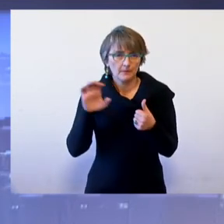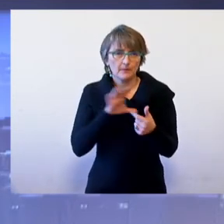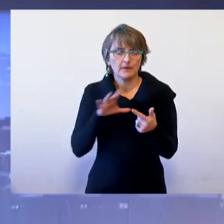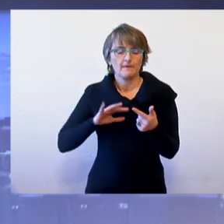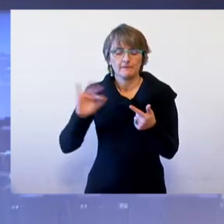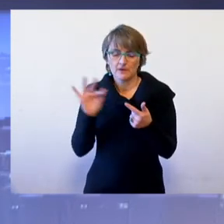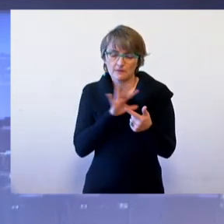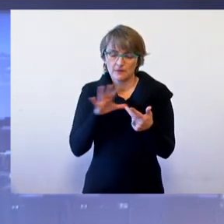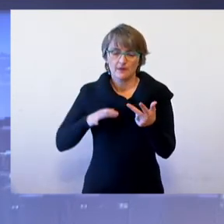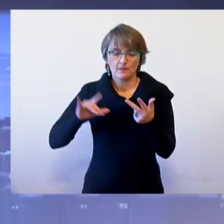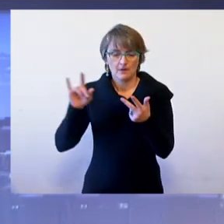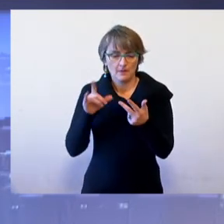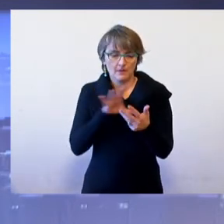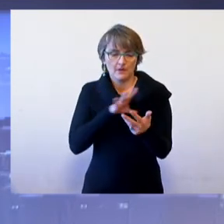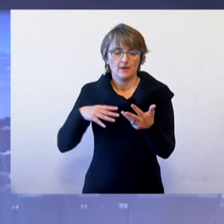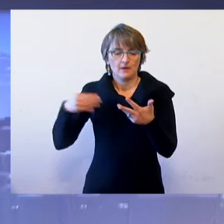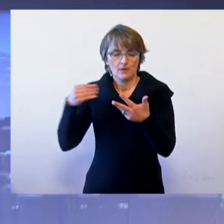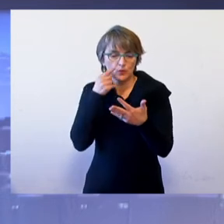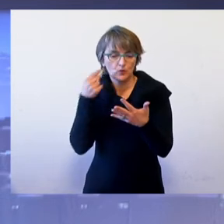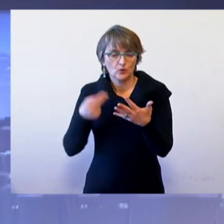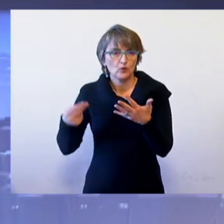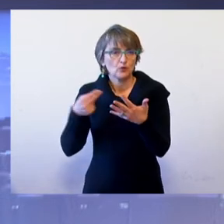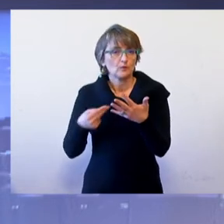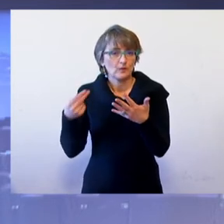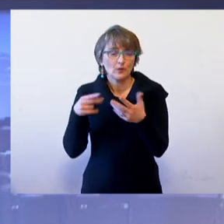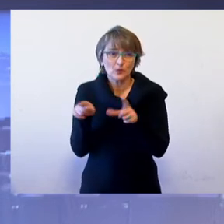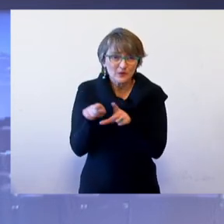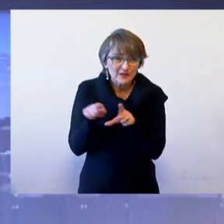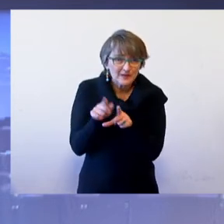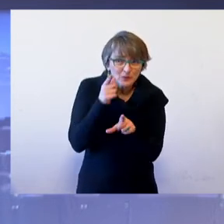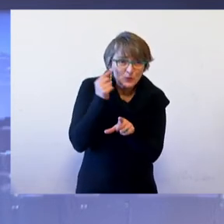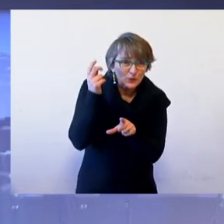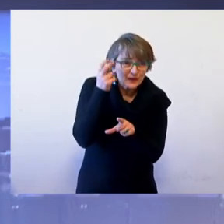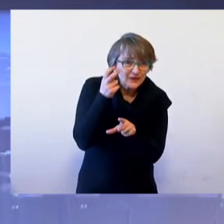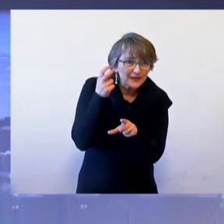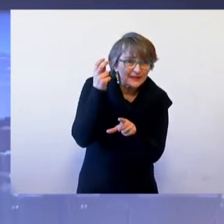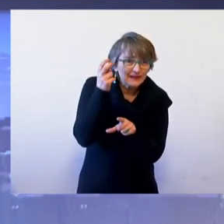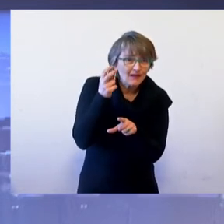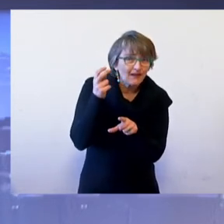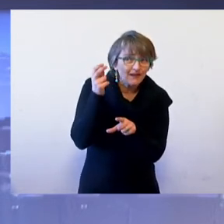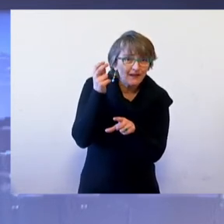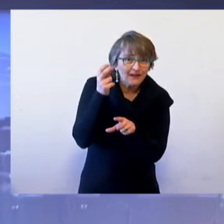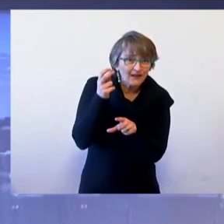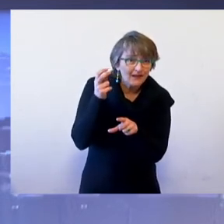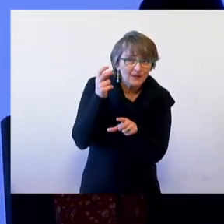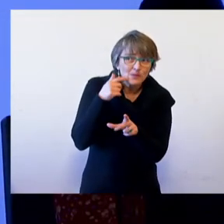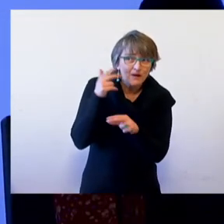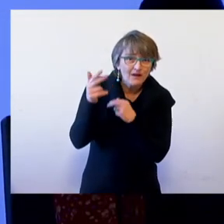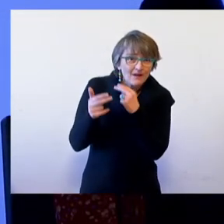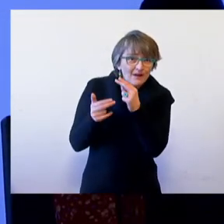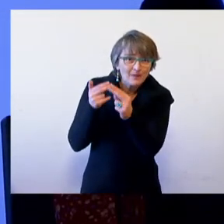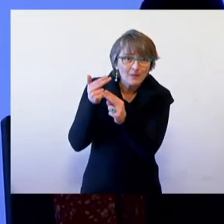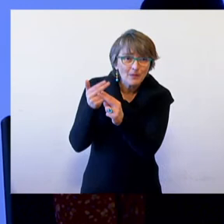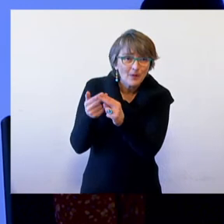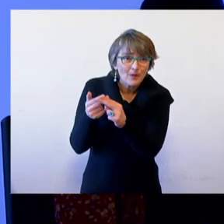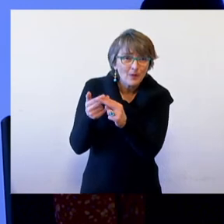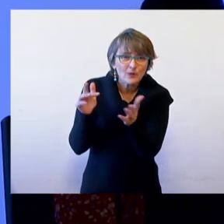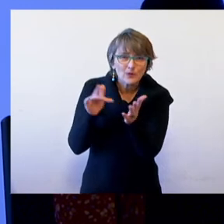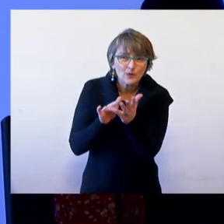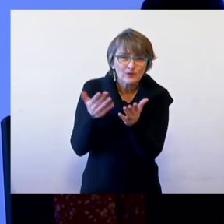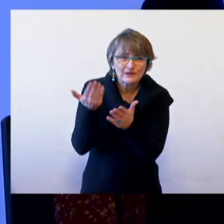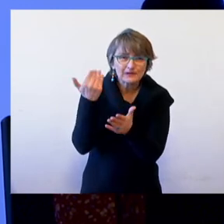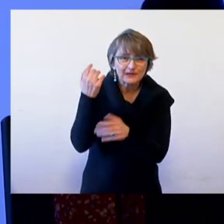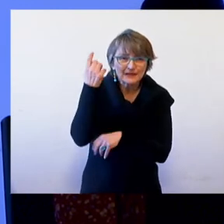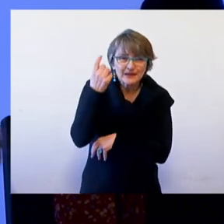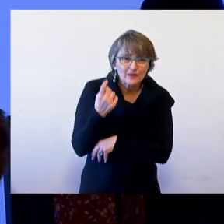Madame Hart, Madame Marsa, Monsieur Nosbé. Et je me permets, Monsieur Lévita, de vous répondre suite à votre interrogation au